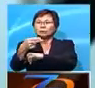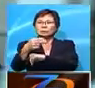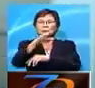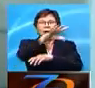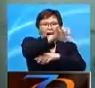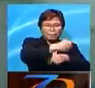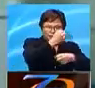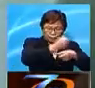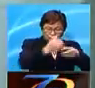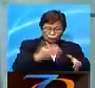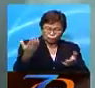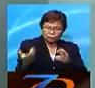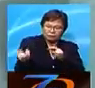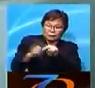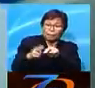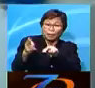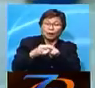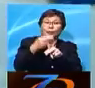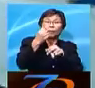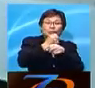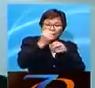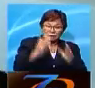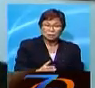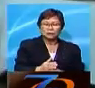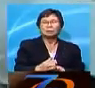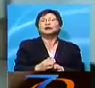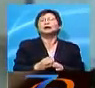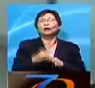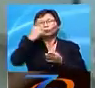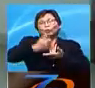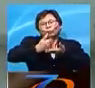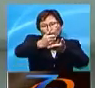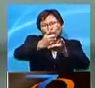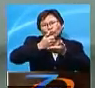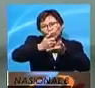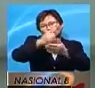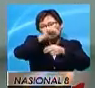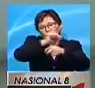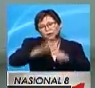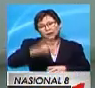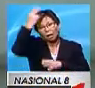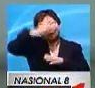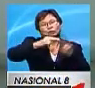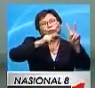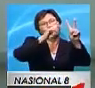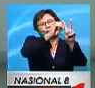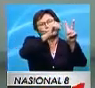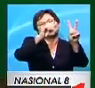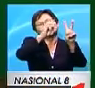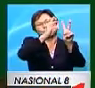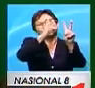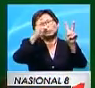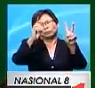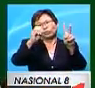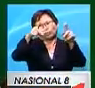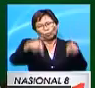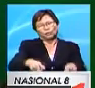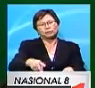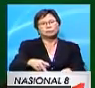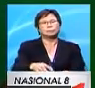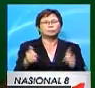tenaga tambahan dari kalangan penduduk tempatan sebagai pembantu petugas Haji seramai 260 orang jadi dengan